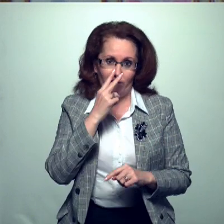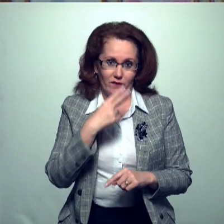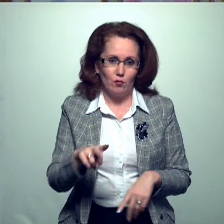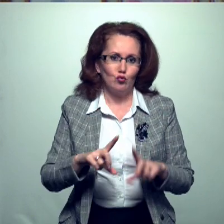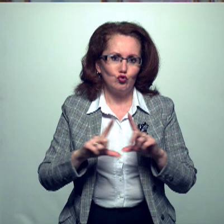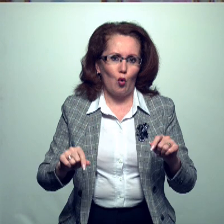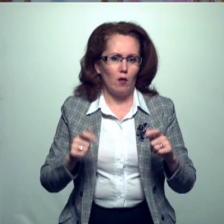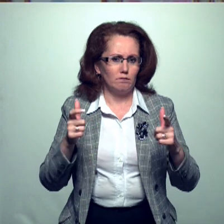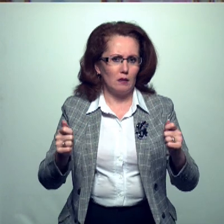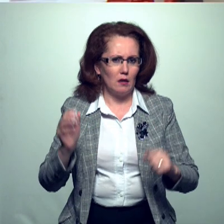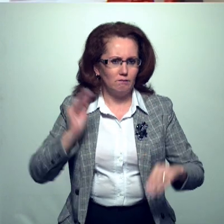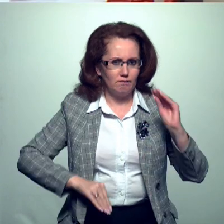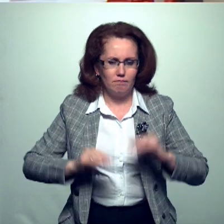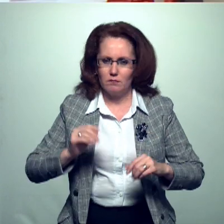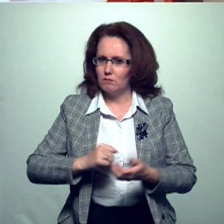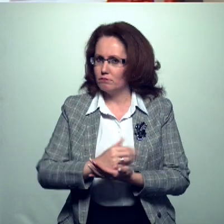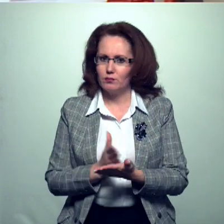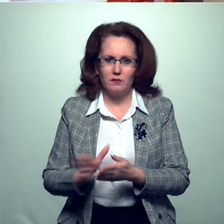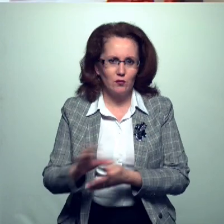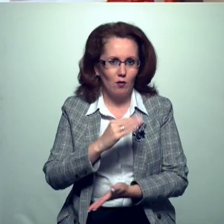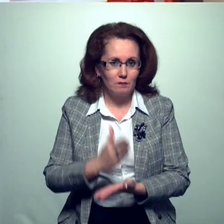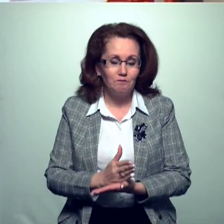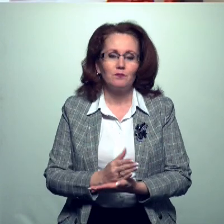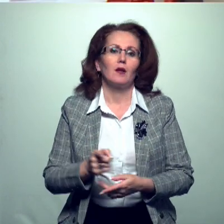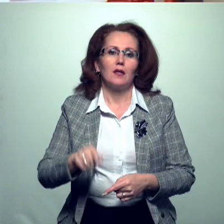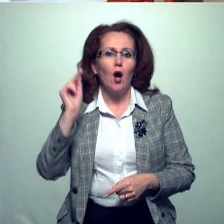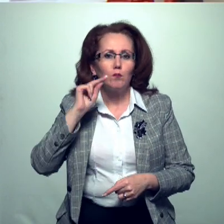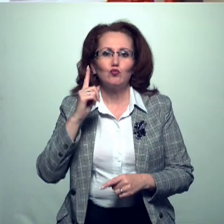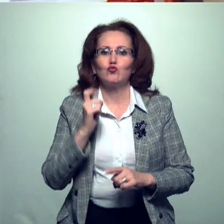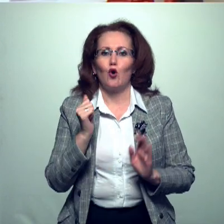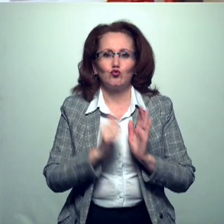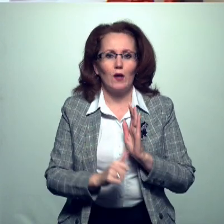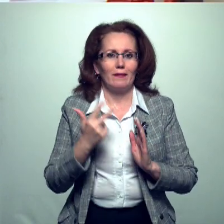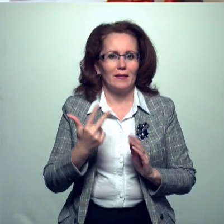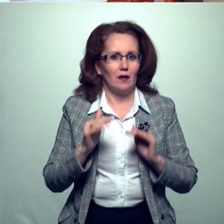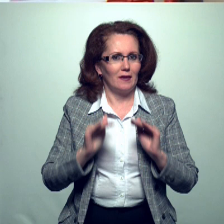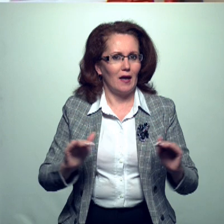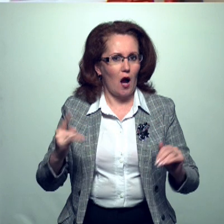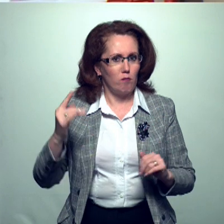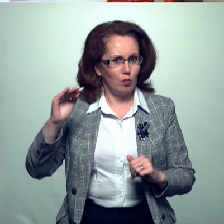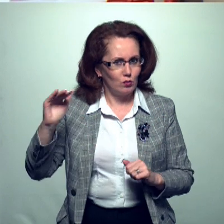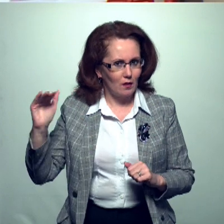школа упакована достаточно хорошо. Сейчас будет здесь обучаться 163 ребенка.